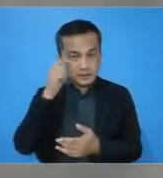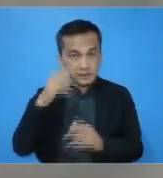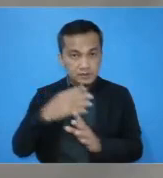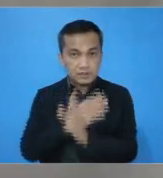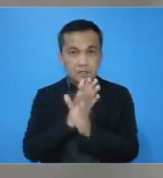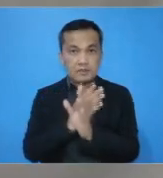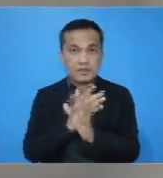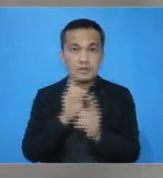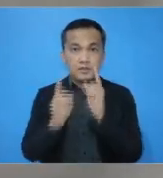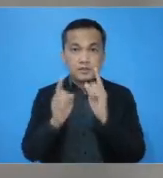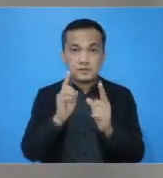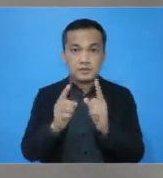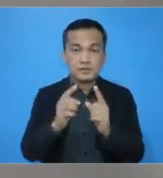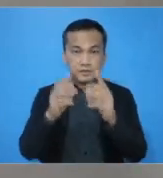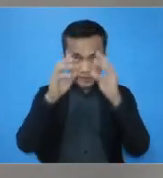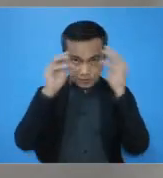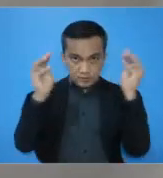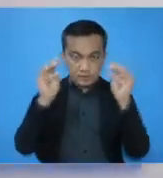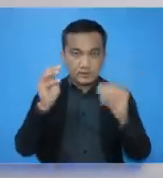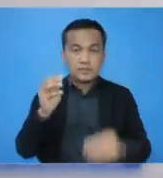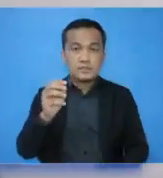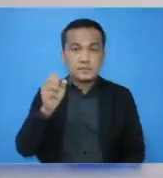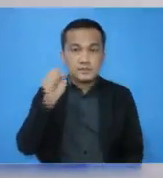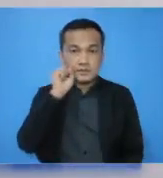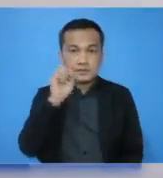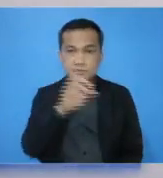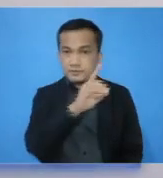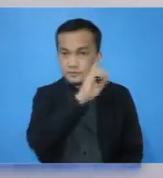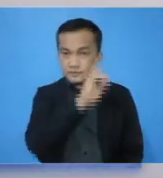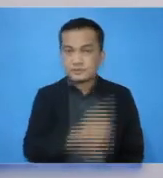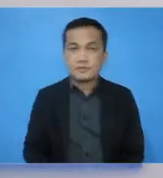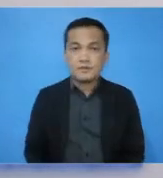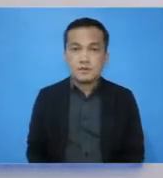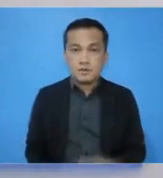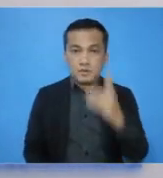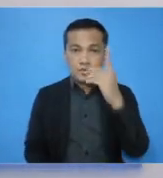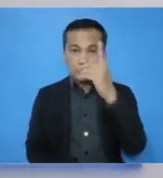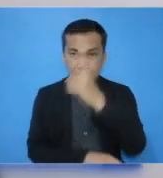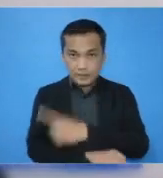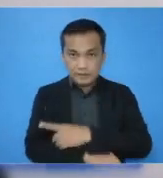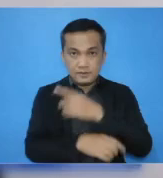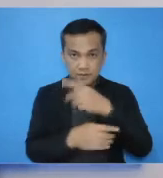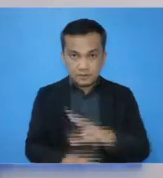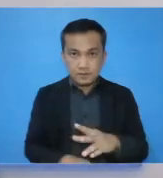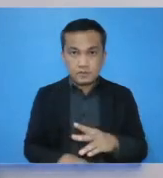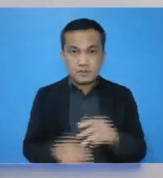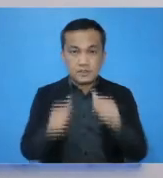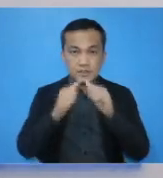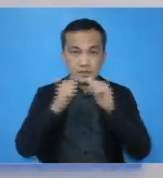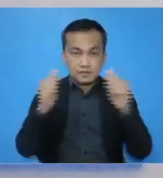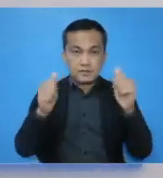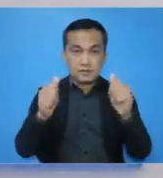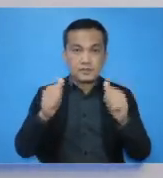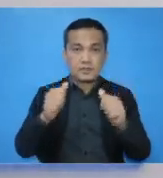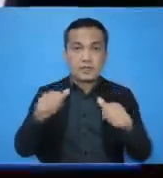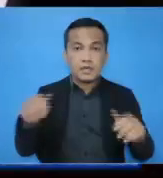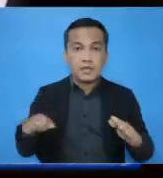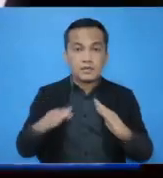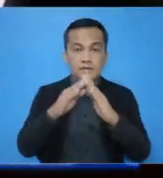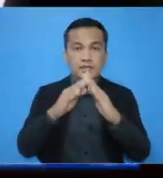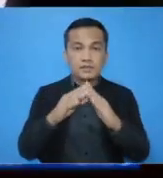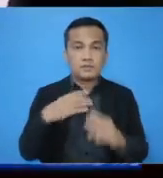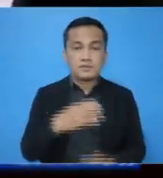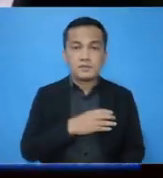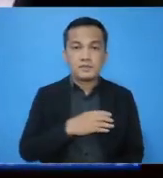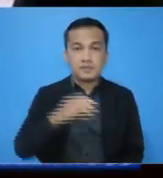makausap si Mayor Inday Sara Duterte. Isang araw lang yan matapos i-anunsyo ni Albay Congressman Joey Salceda na